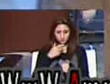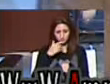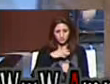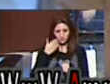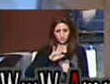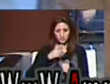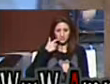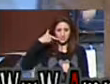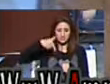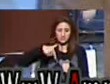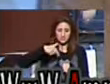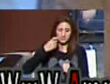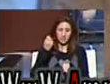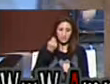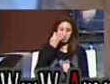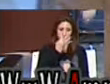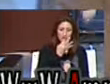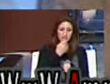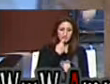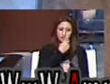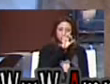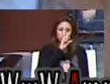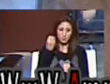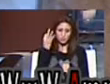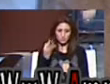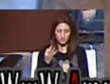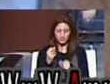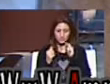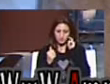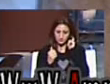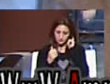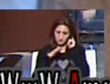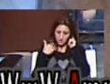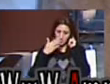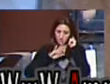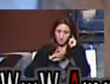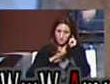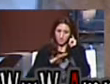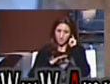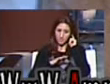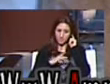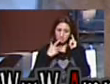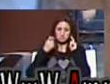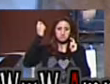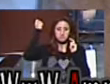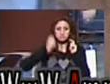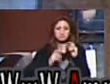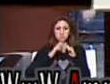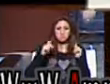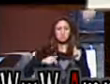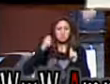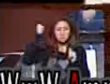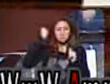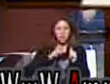في 6 يناير عام 35، ووالده النراوز باشا بشارة كان من أثرى أثرياء مصر، وقام